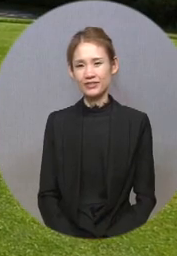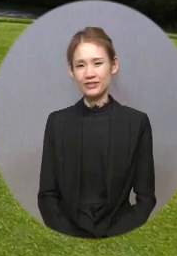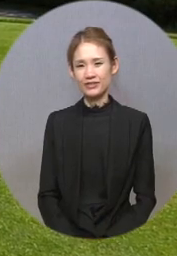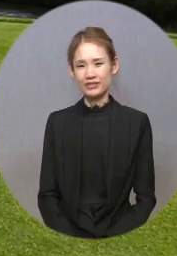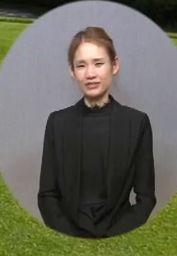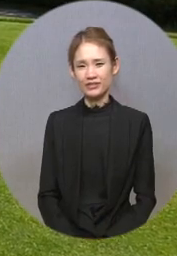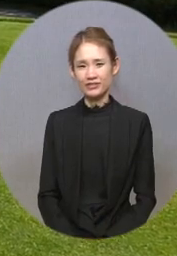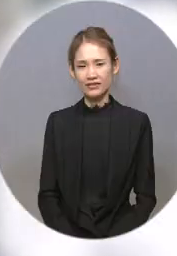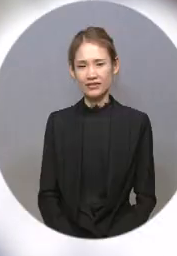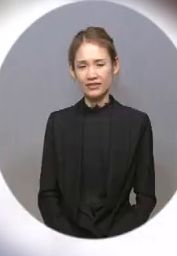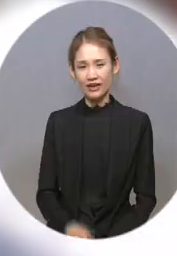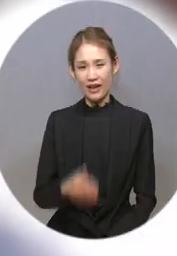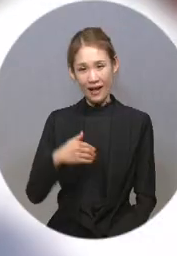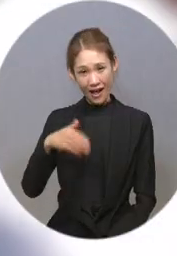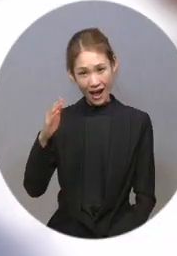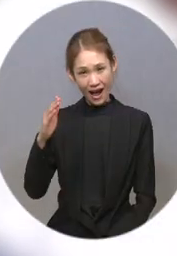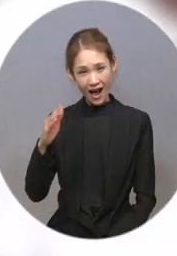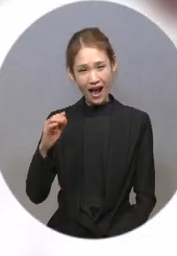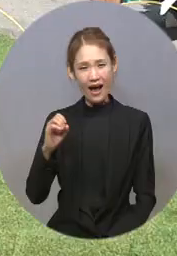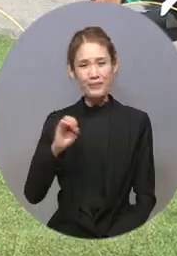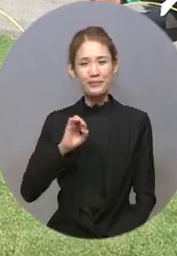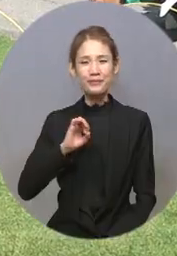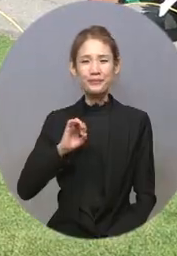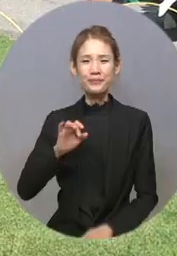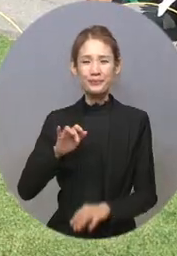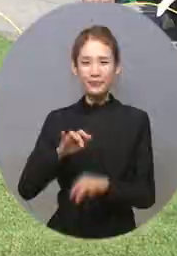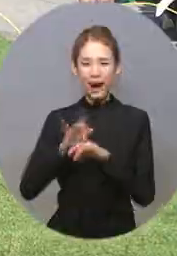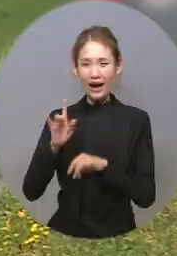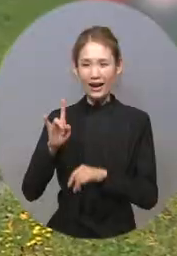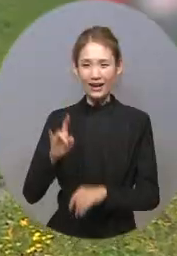아, 나 갔다 이거. 어디로 갔나요?